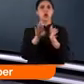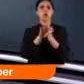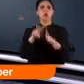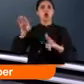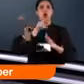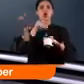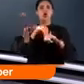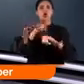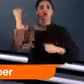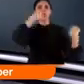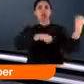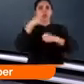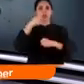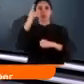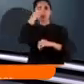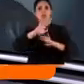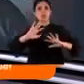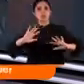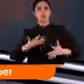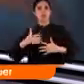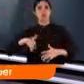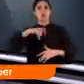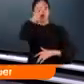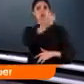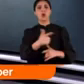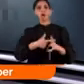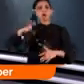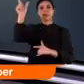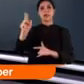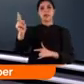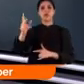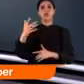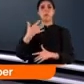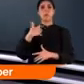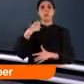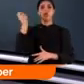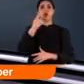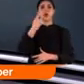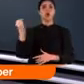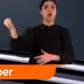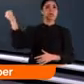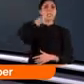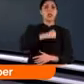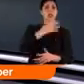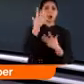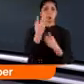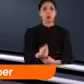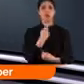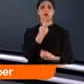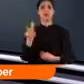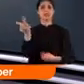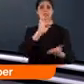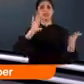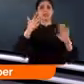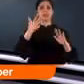girdi. Saldırıda yüzü tanınmaz hale gelen avukat kiracının kendisine beyzbol sopası ve bıçakla saldırdığını iddia etti. İki taraf